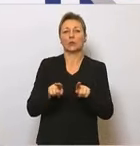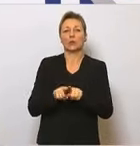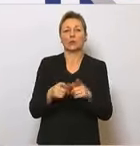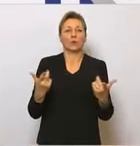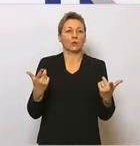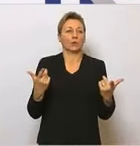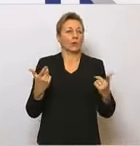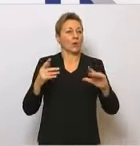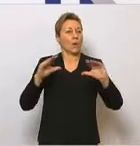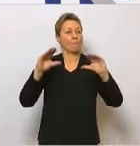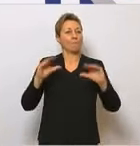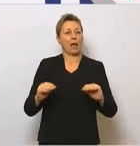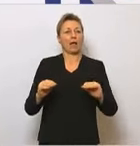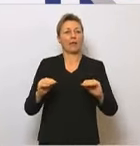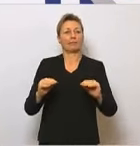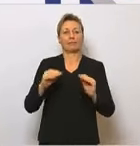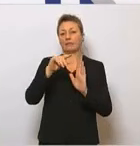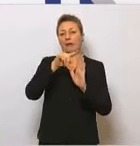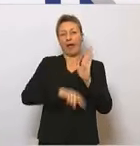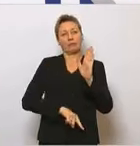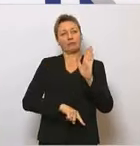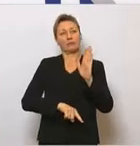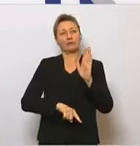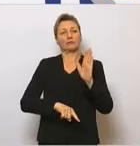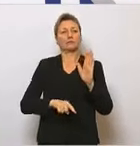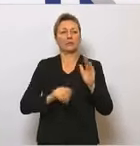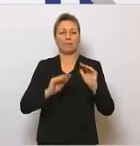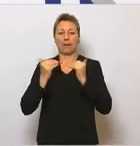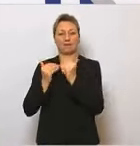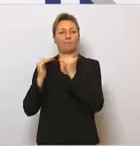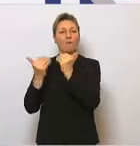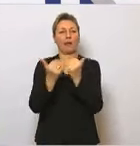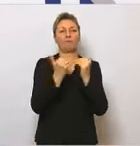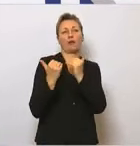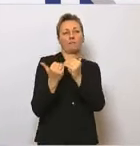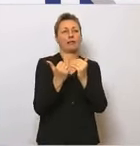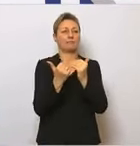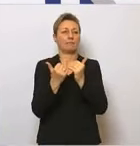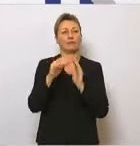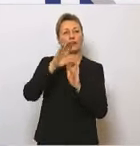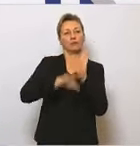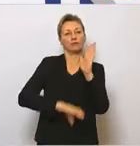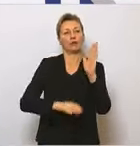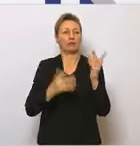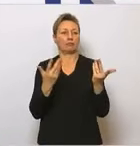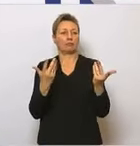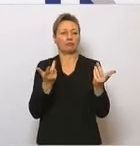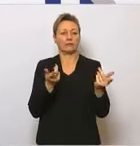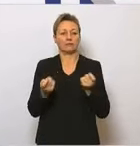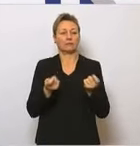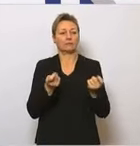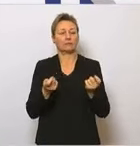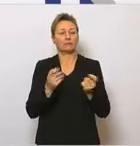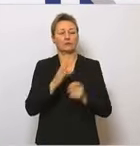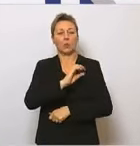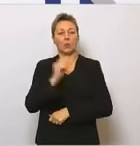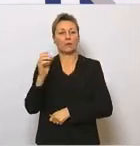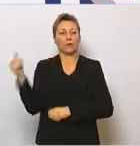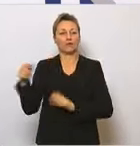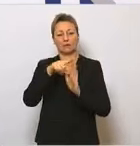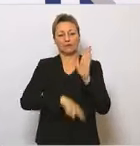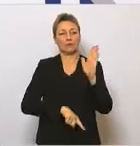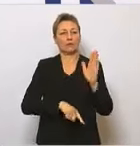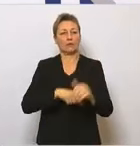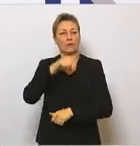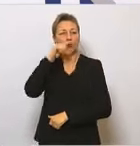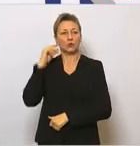vous le savez, à mieux encadrer économiquement les plateformes numériques. Monsieur Crémer est un grand